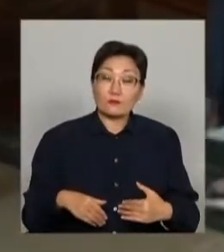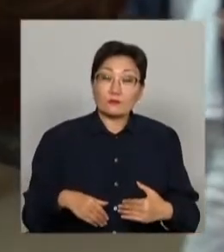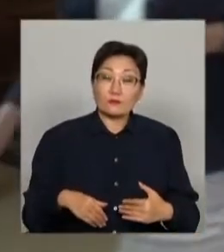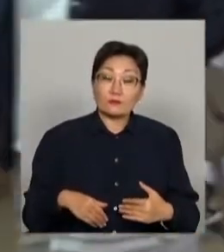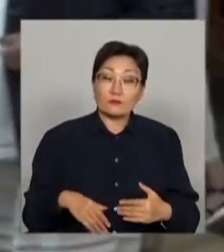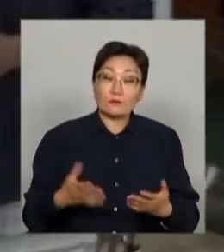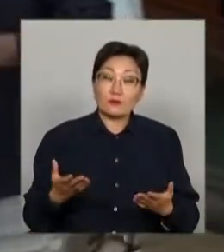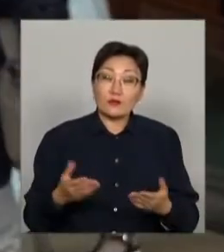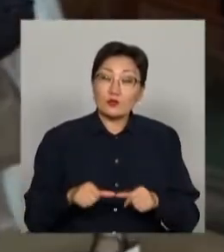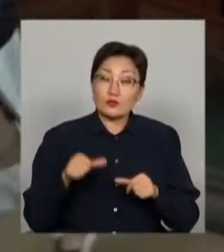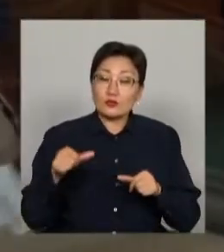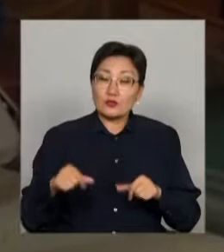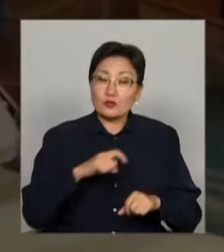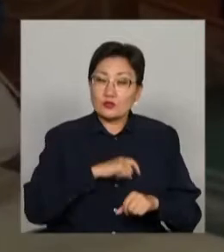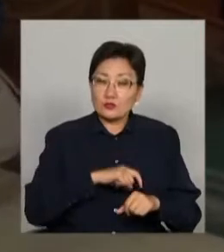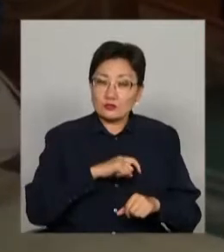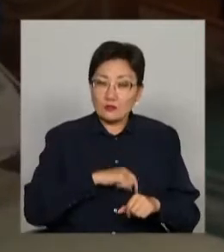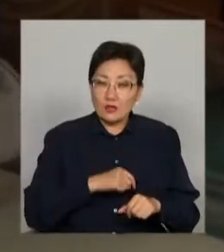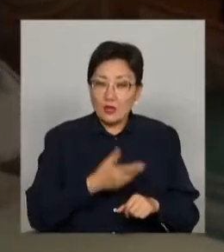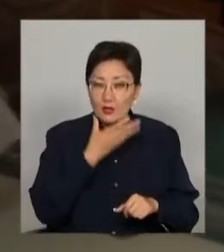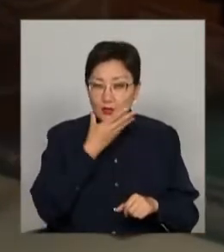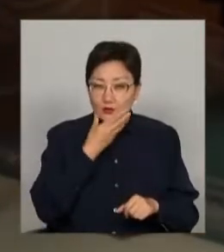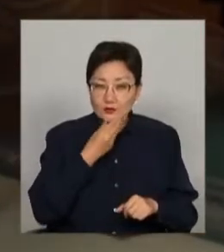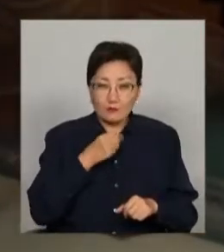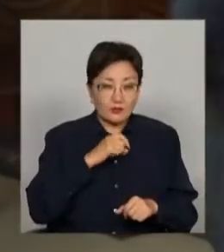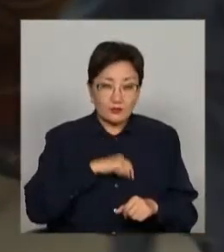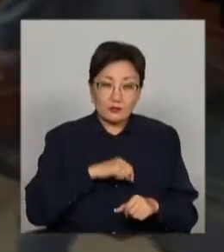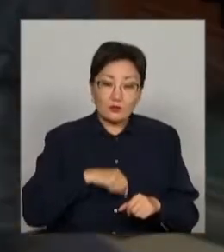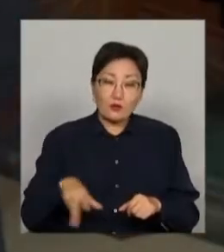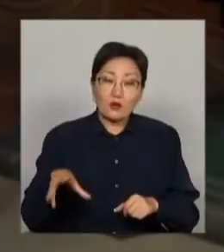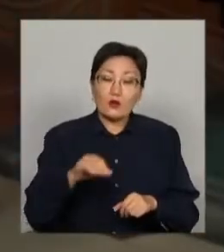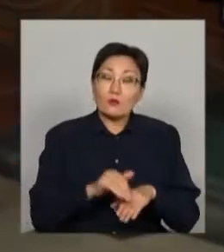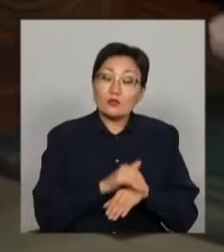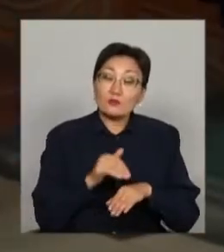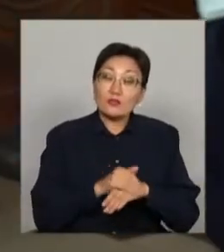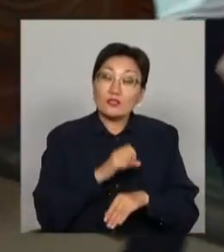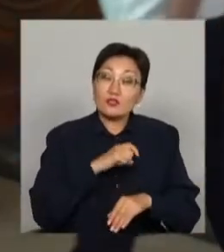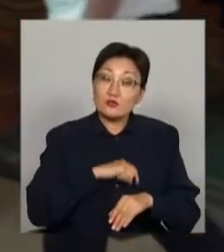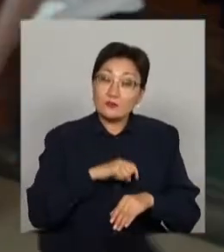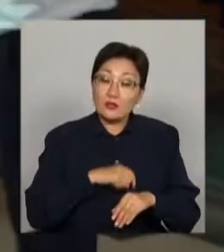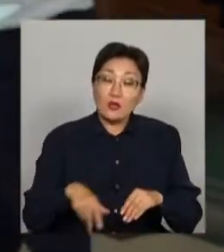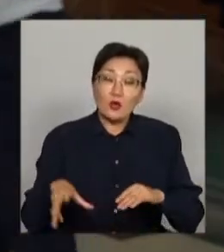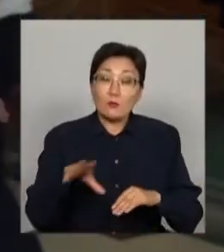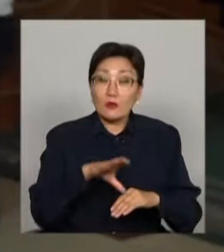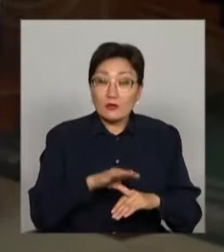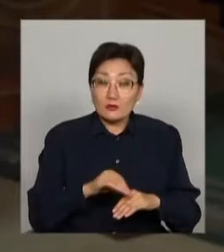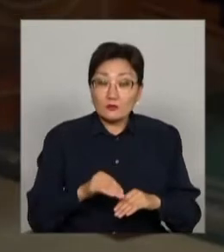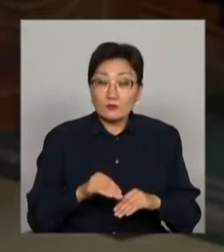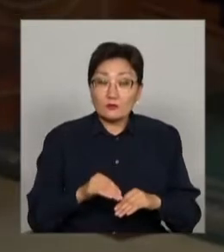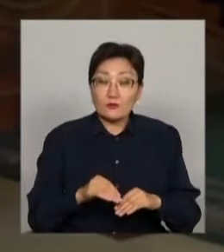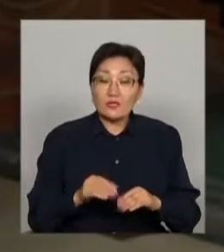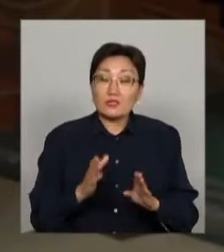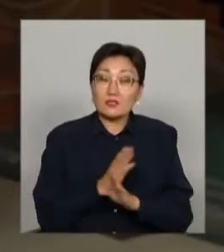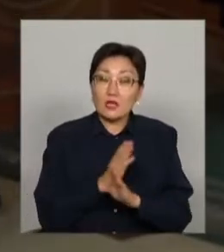сұңғылалығы, сүмбілелігі, бүкіл жұмсақ мінезі, осының барлығы сол